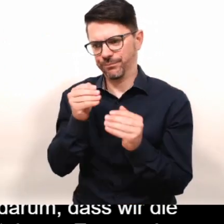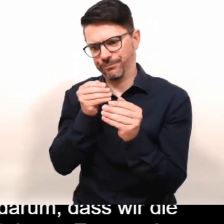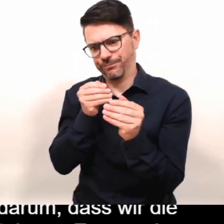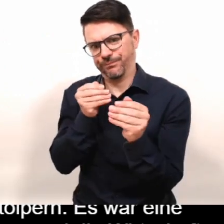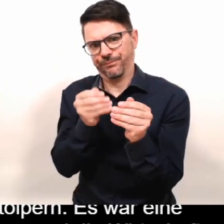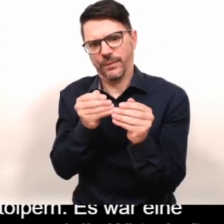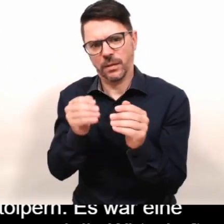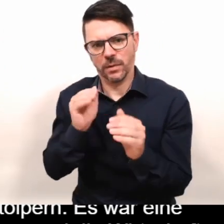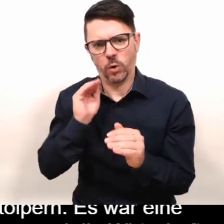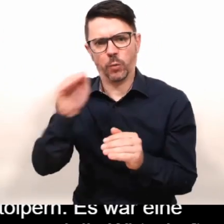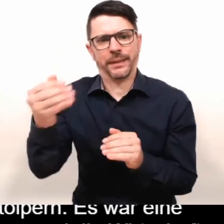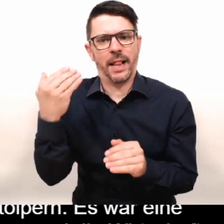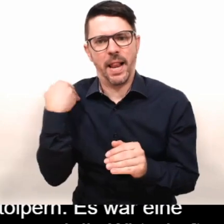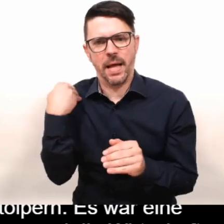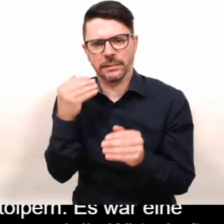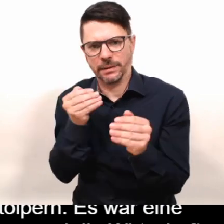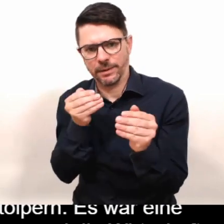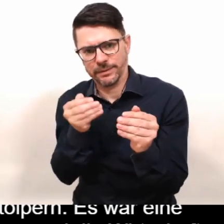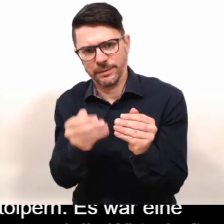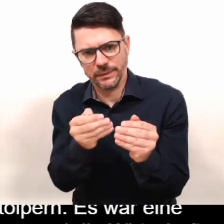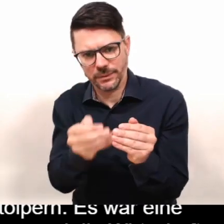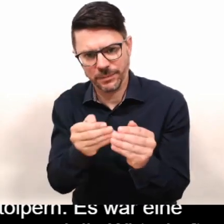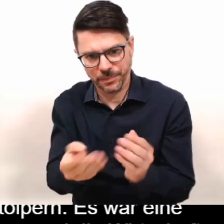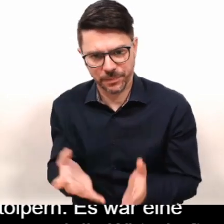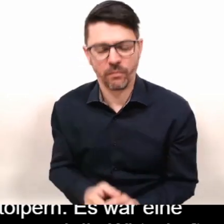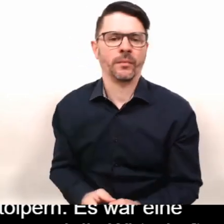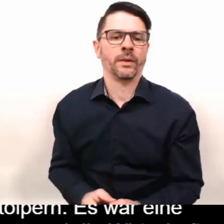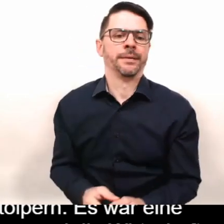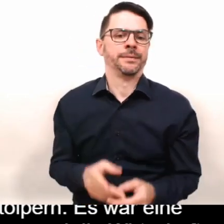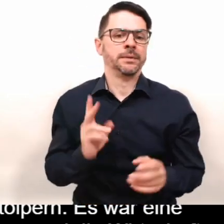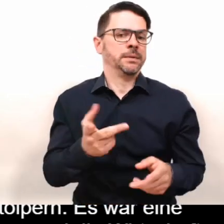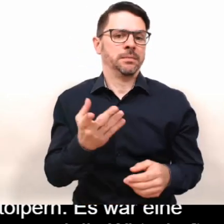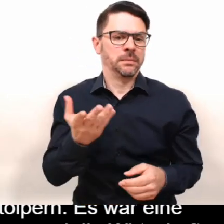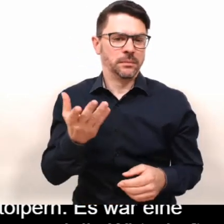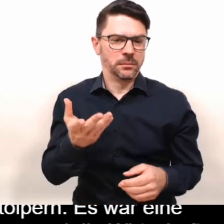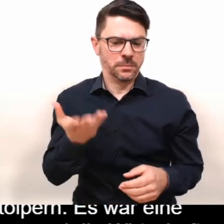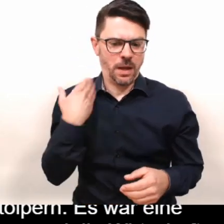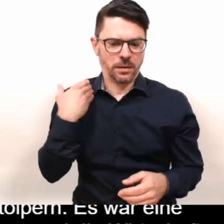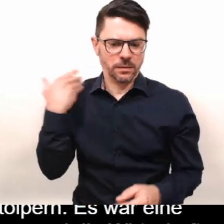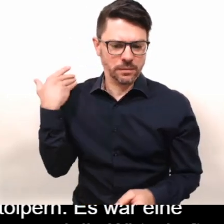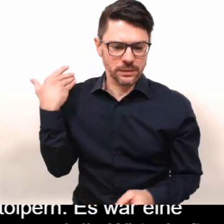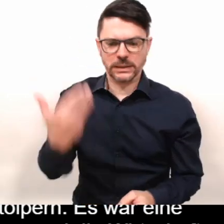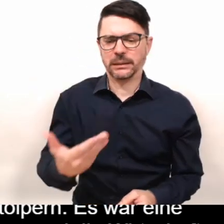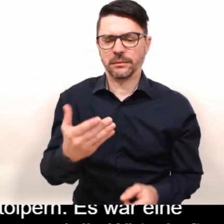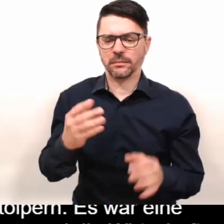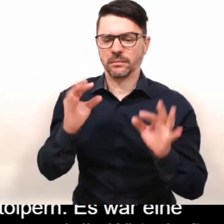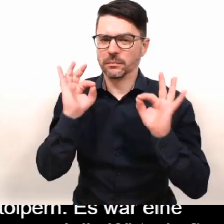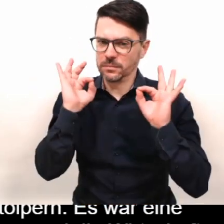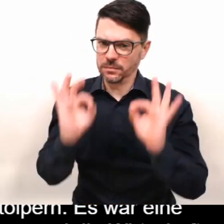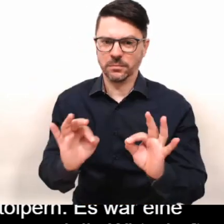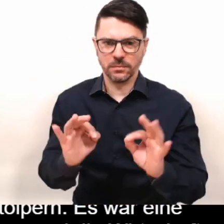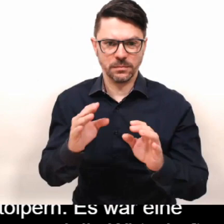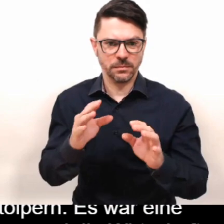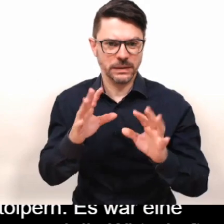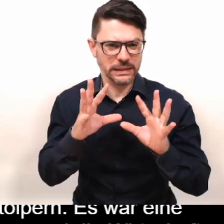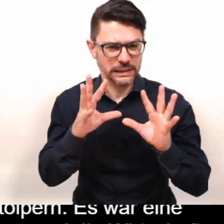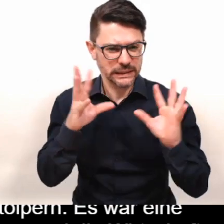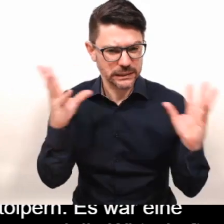sondern das sind echte Szenarien gewesen, auf die wir gut reagiert haben unter großem Einsatz der gesamten Bevölkerung.